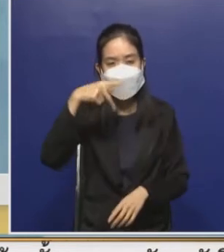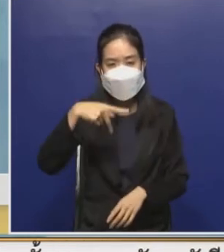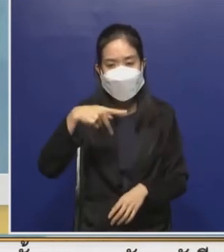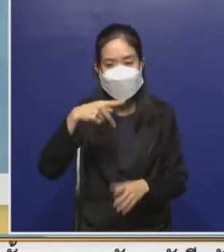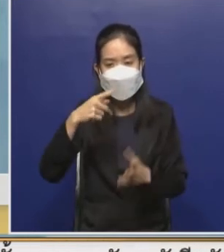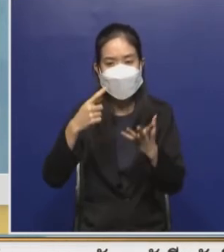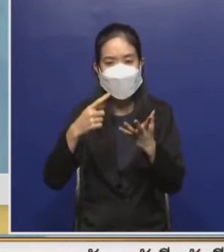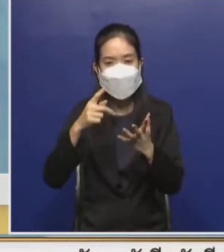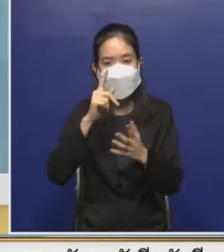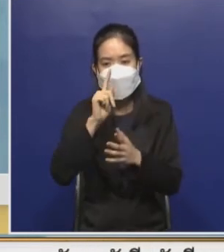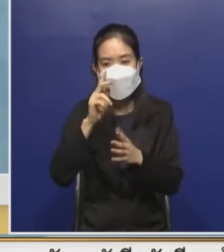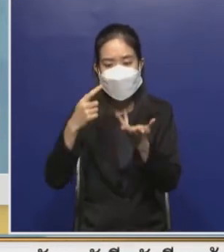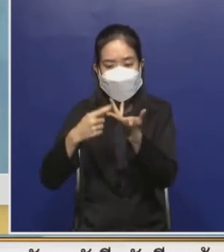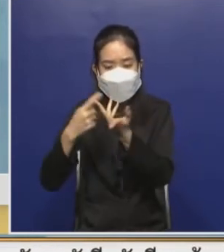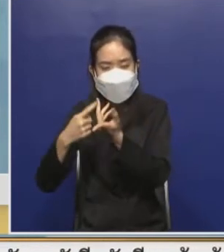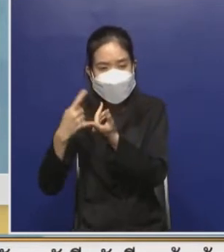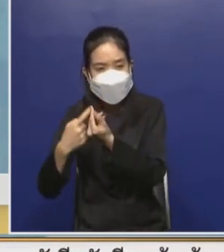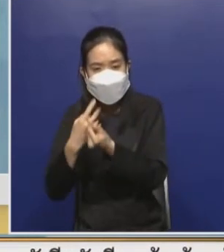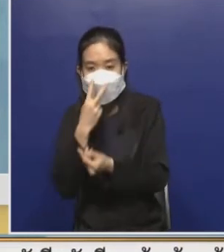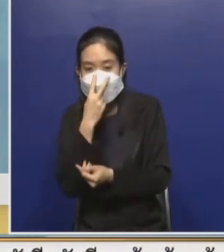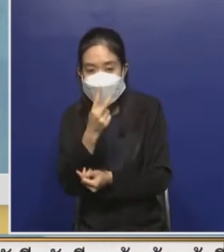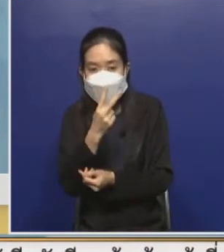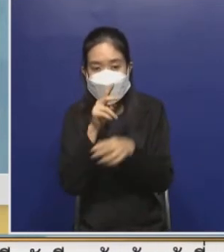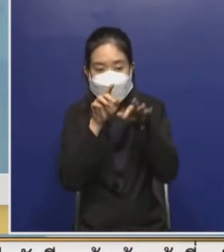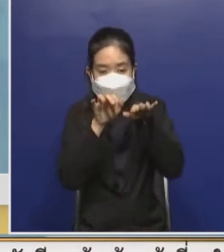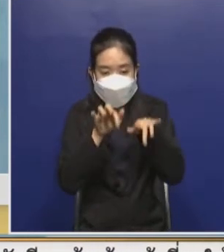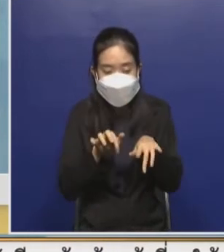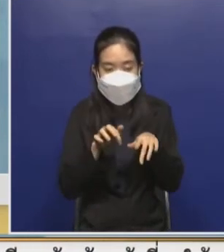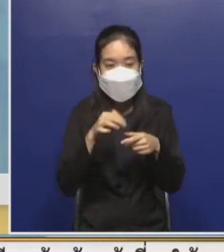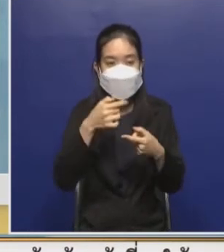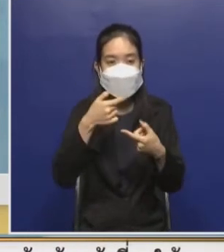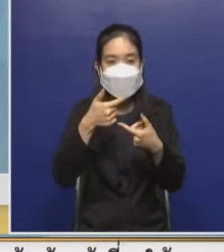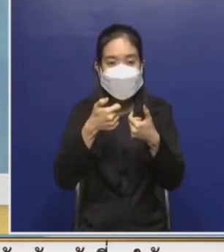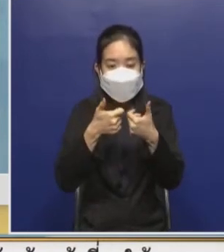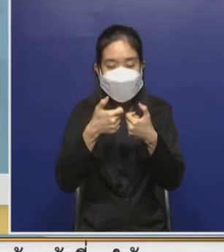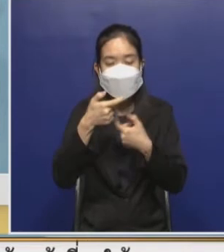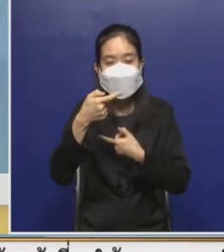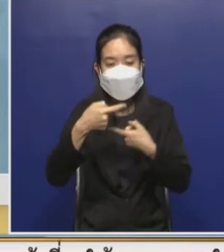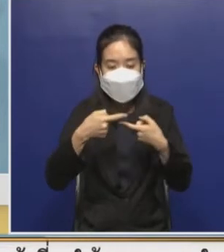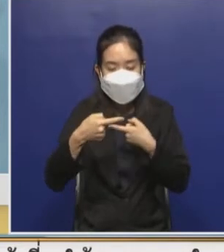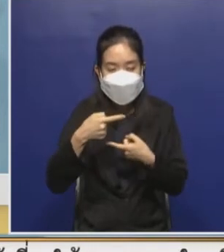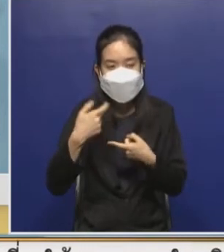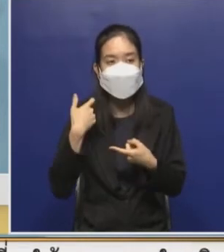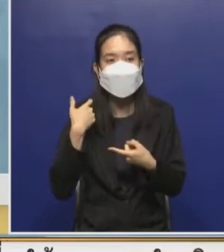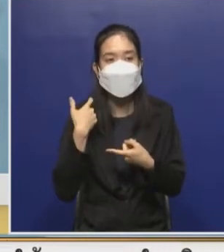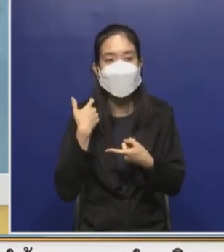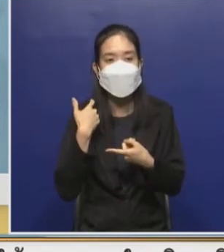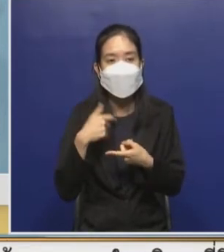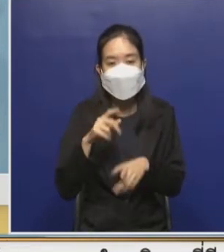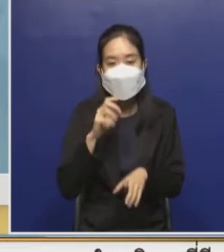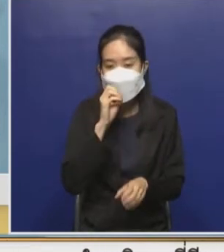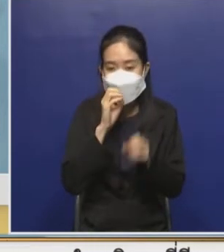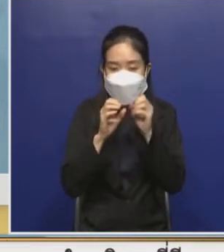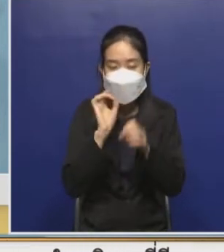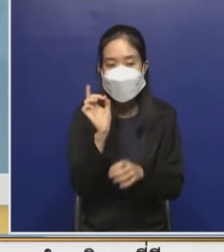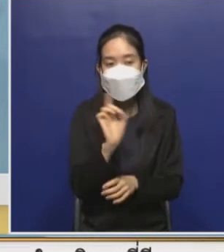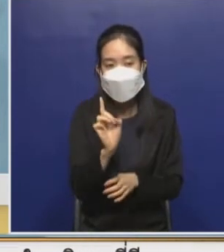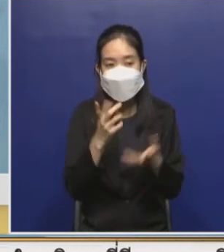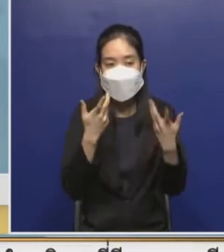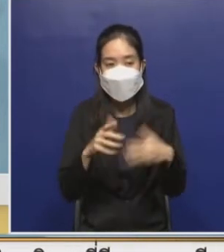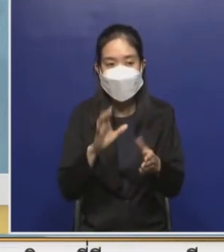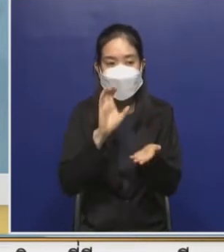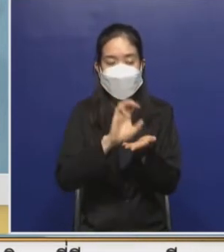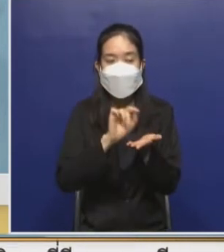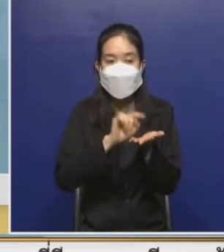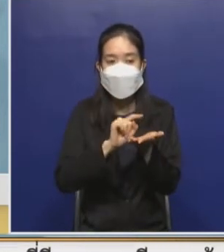ครั้งมีคนที่แดงคามคดเธนอยู่ 7 ความคดเธนเท่านั้นครั พกษาชาั์และสำัฐงโวมาได้ส่ง